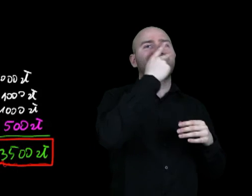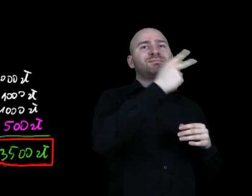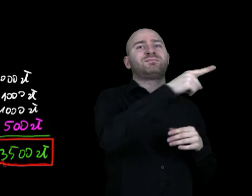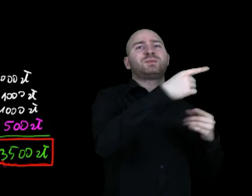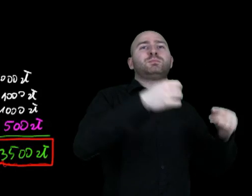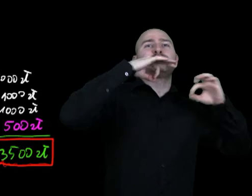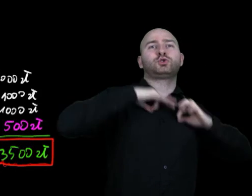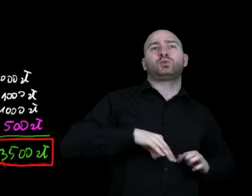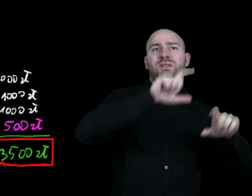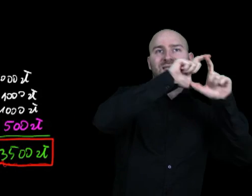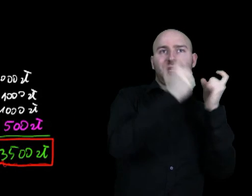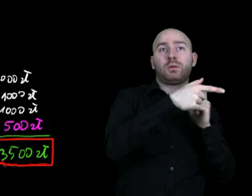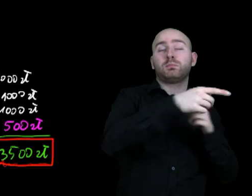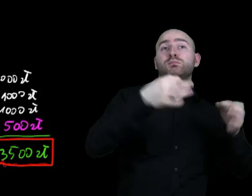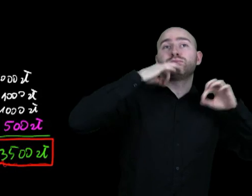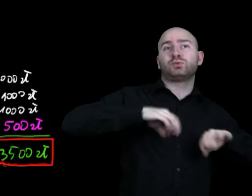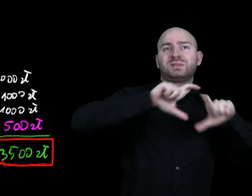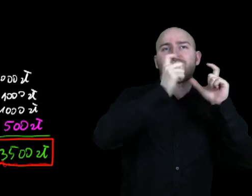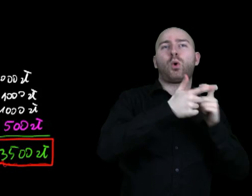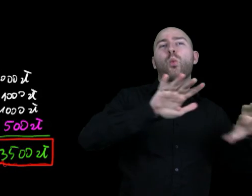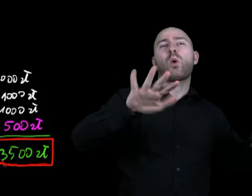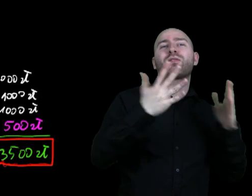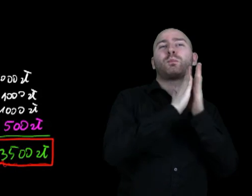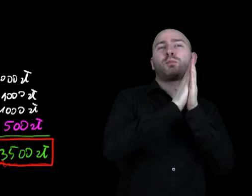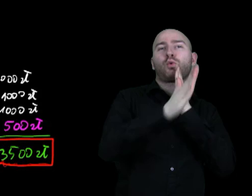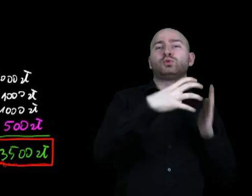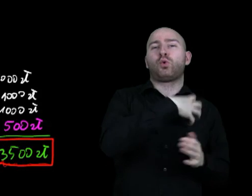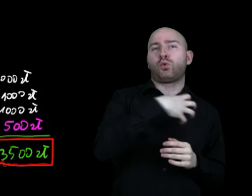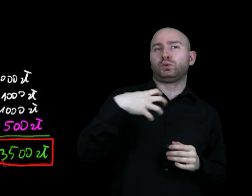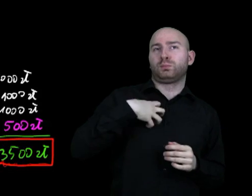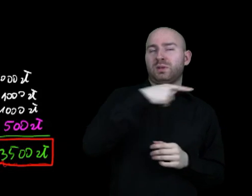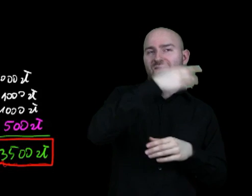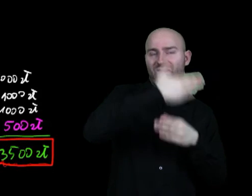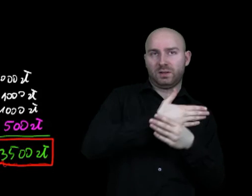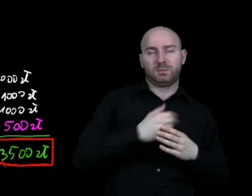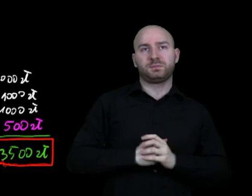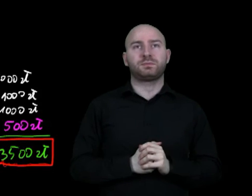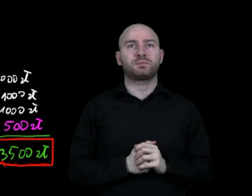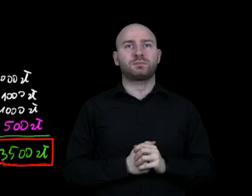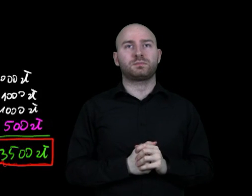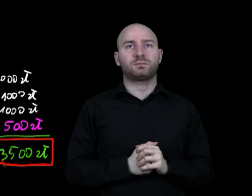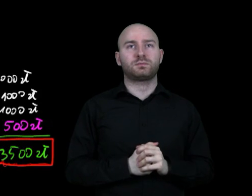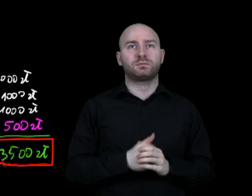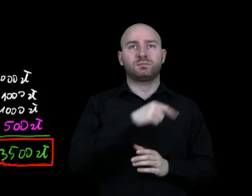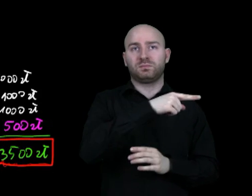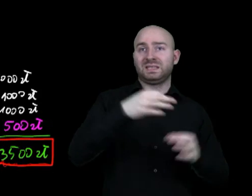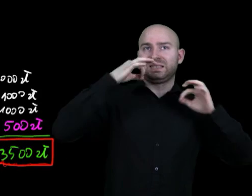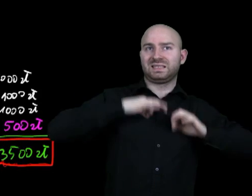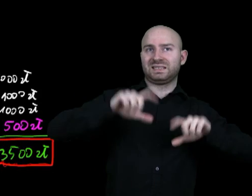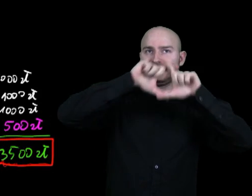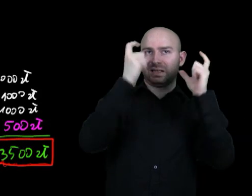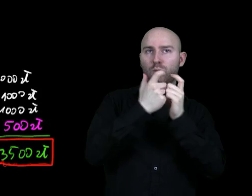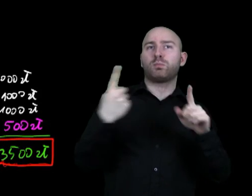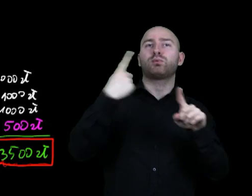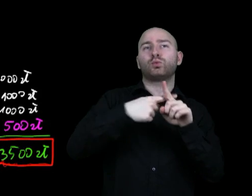całkowity. Przychód całkowity w tej uproszczonej, jednofirmowej gospodarce. Ten przychód całkowity jest tym samym, co